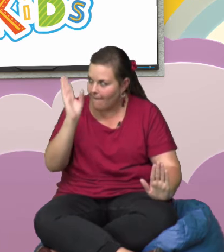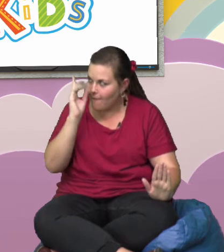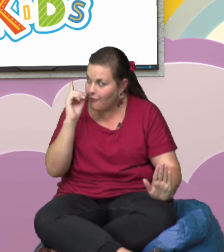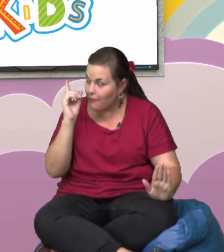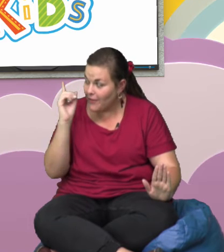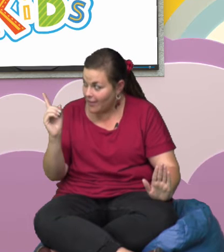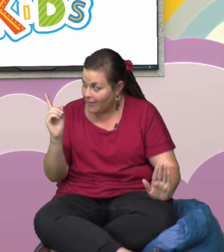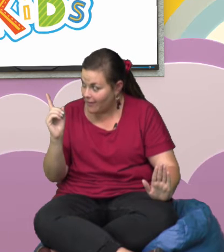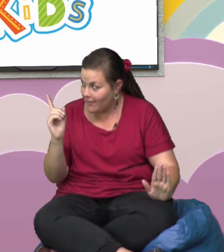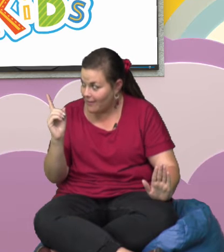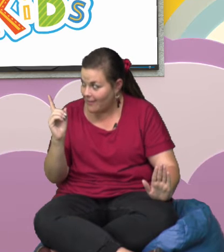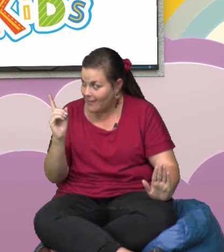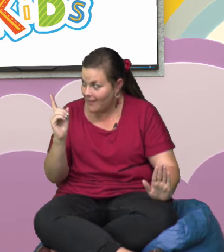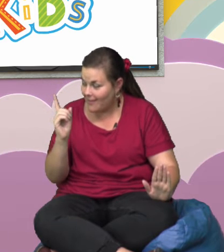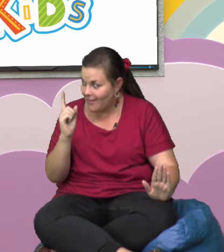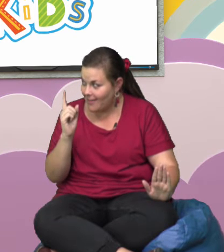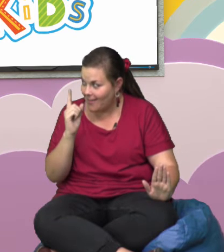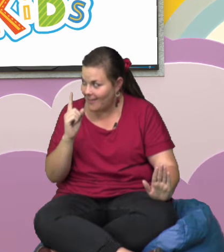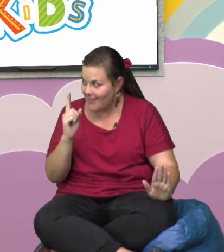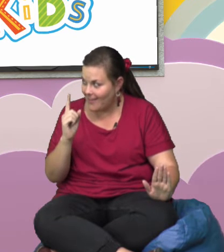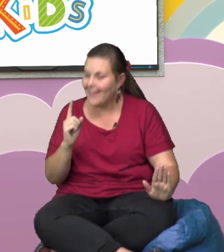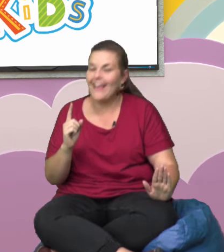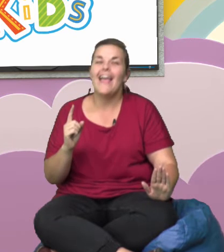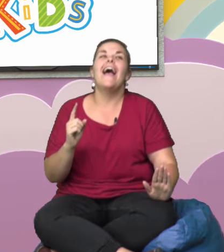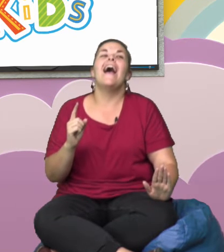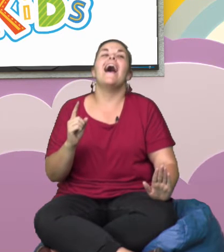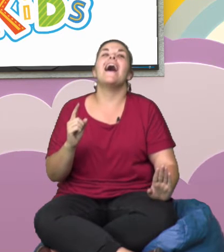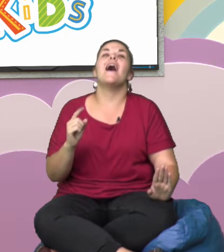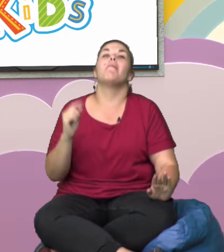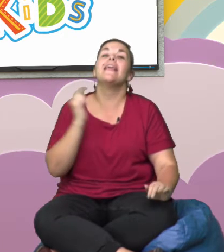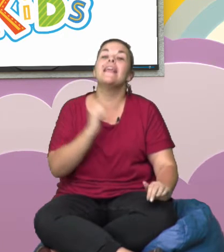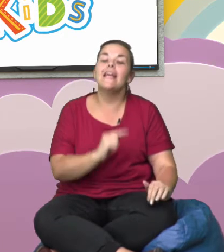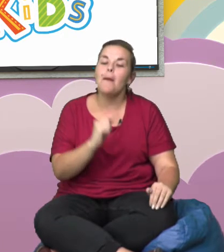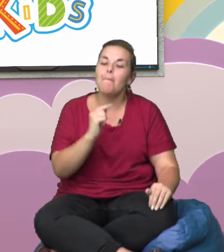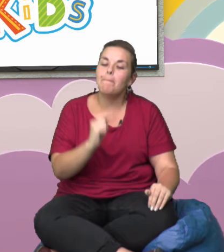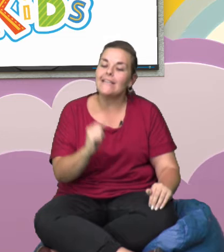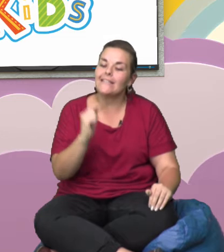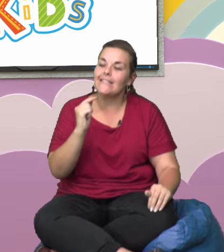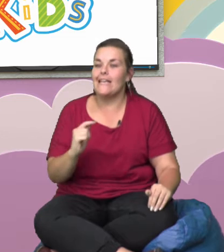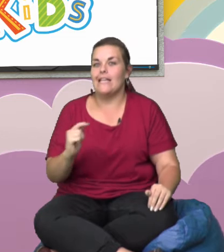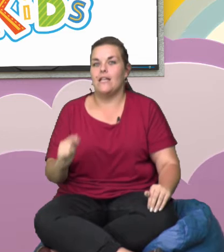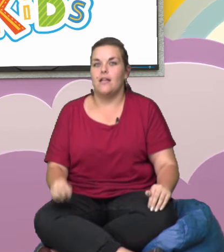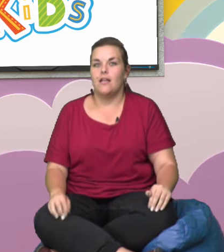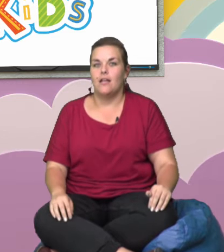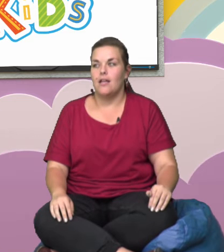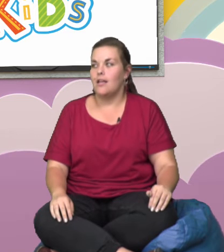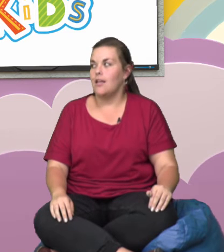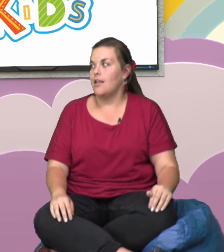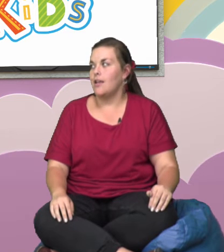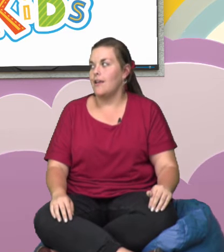minus 4. 16. 1 + 1.